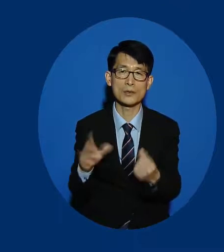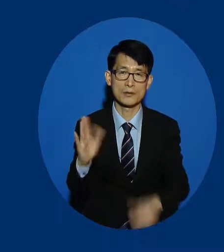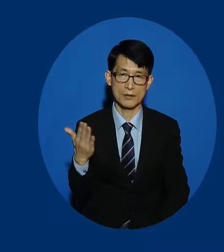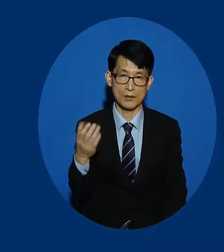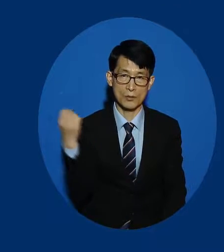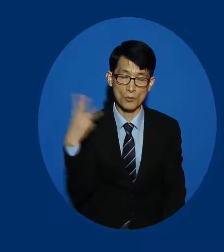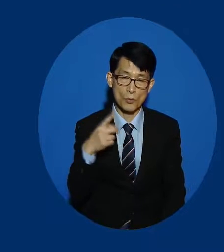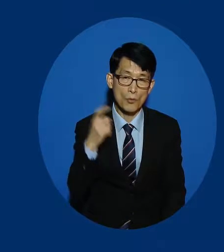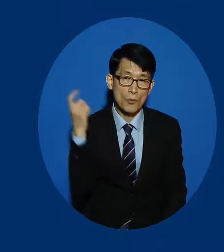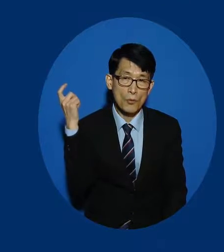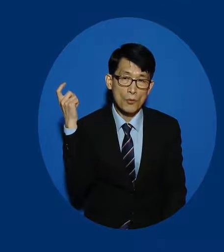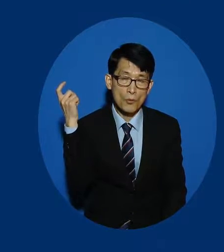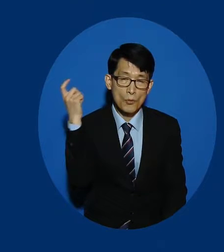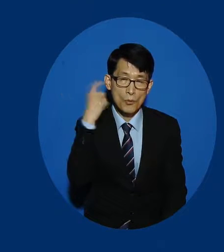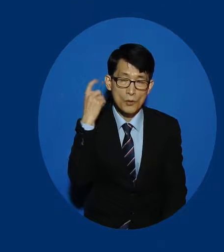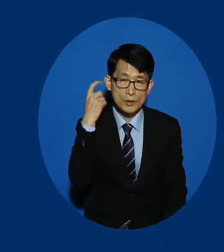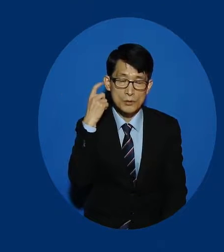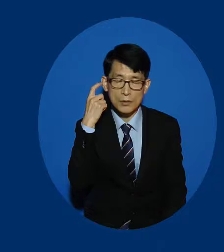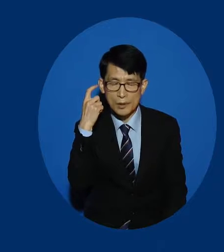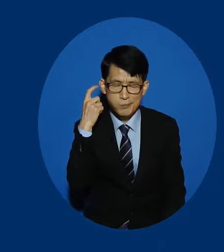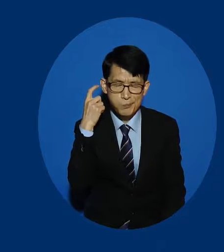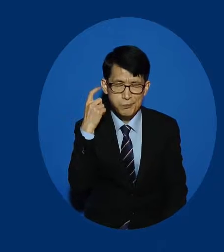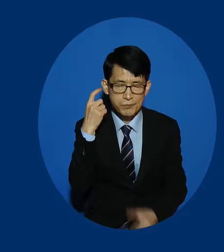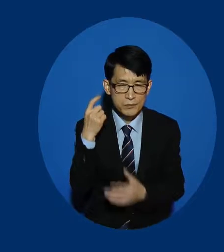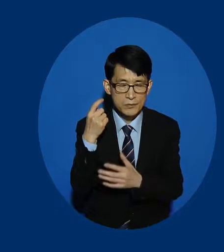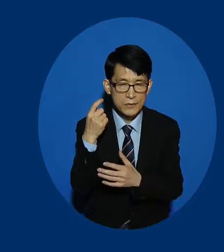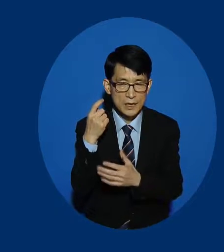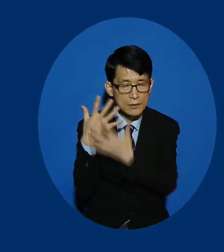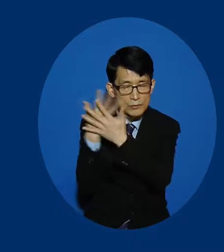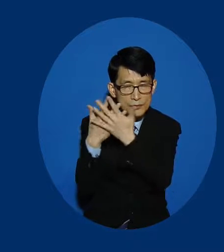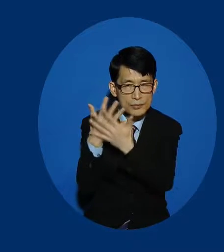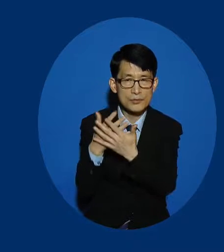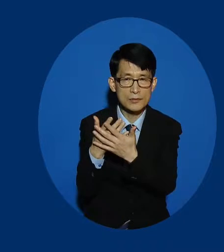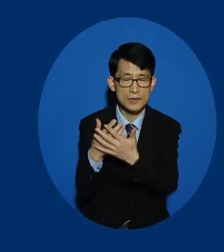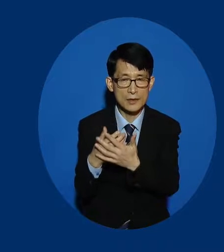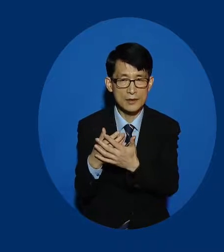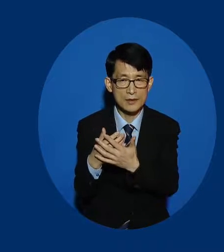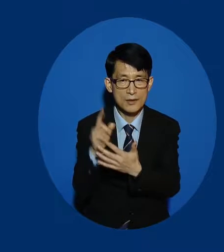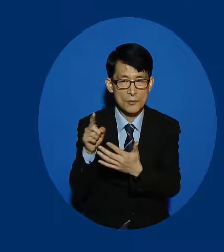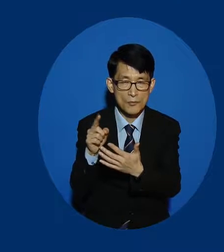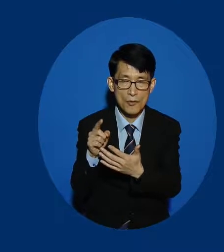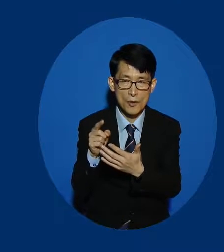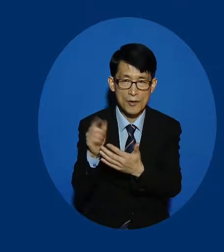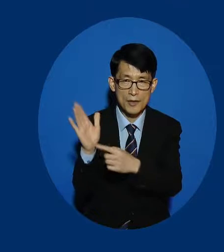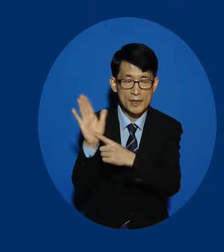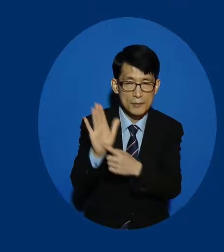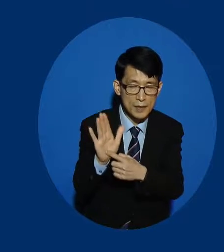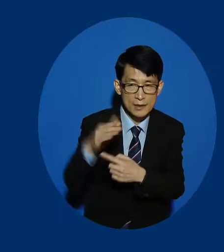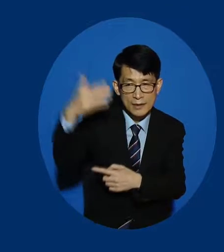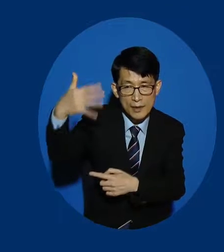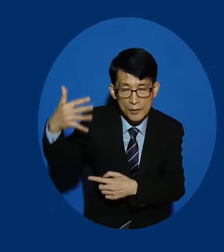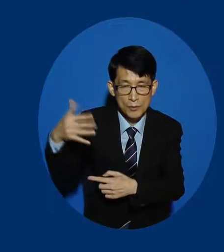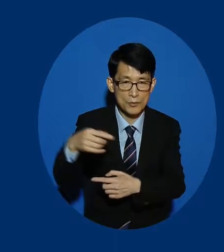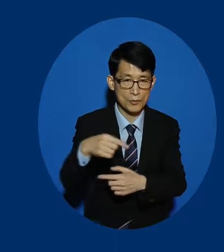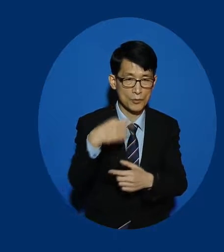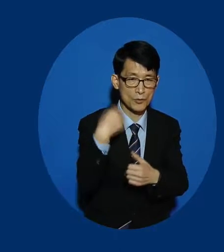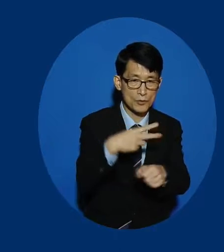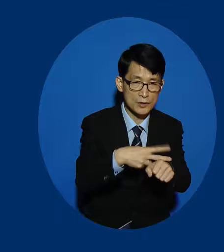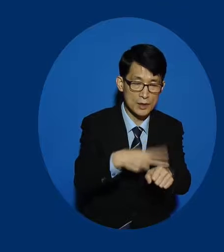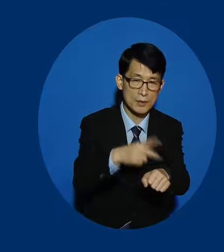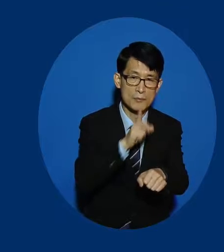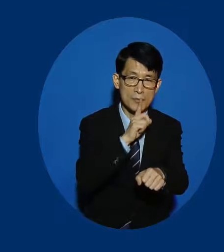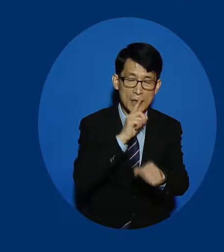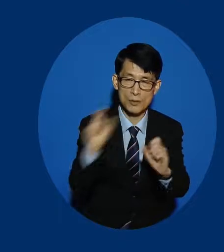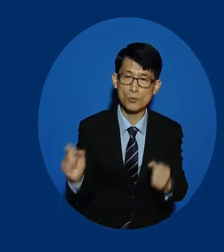오디오가 시각장애인들 특히 오디오가 겹쳐요. 이게 그냥 그 게시판에서 올라오는 그 소리하고 강의자가 소리하는